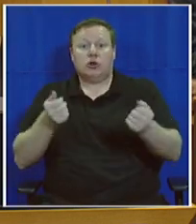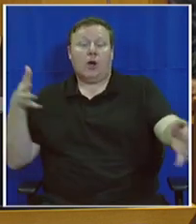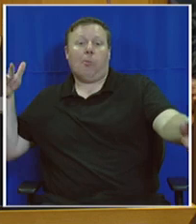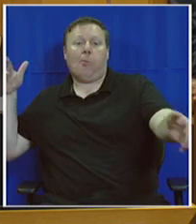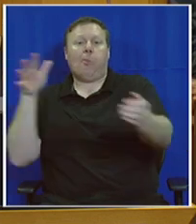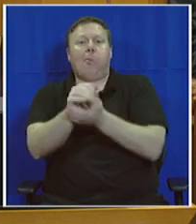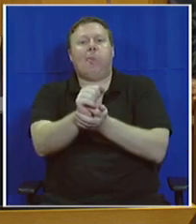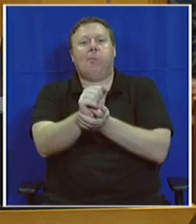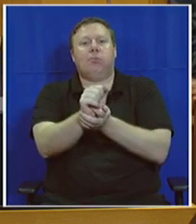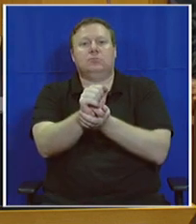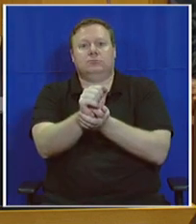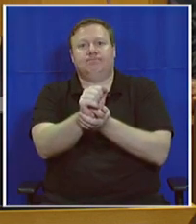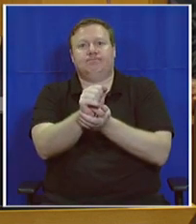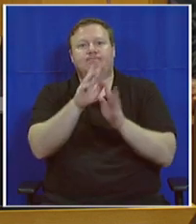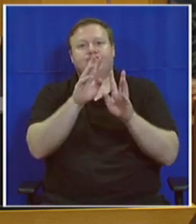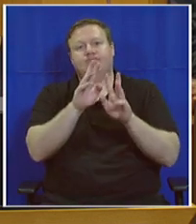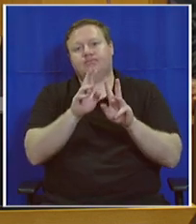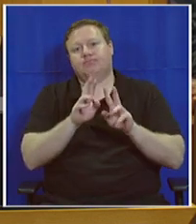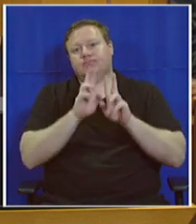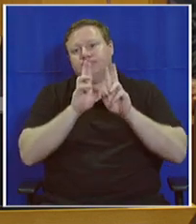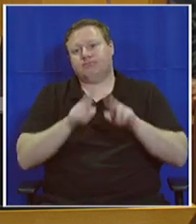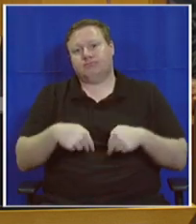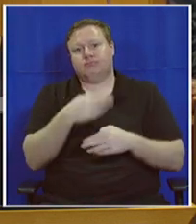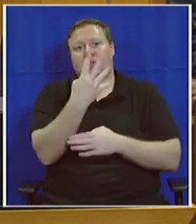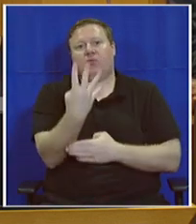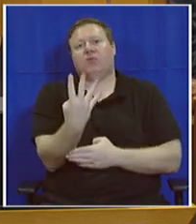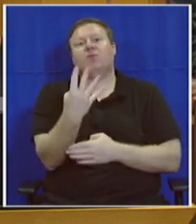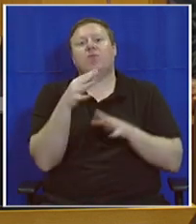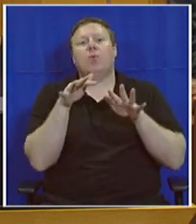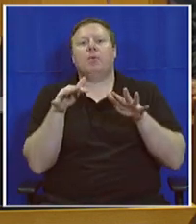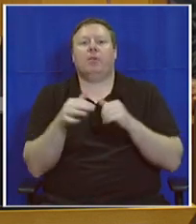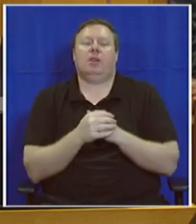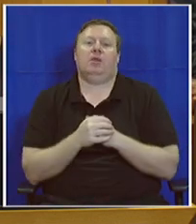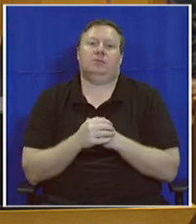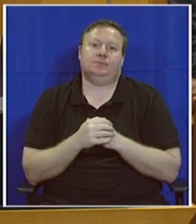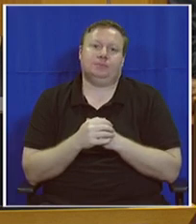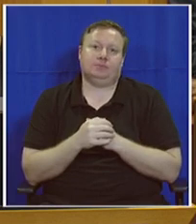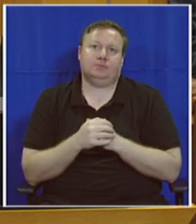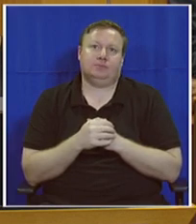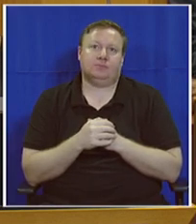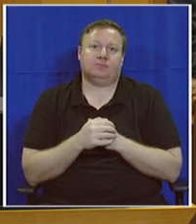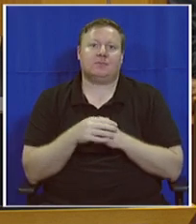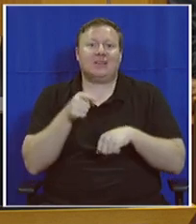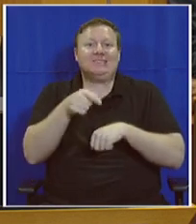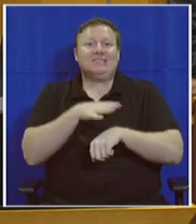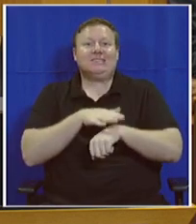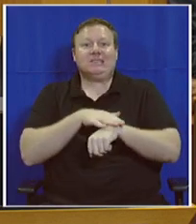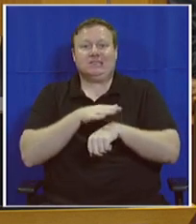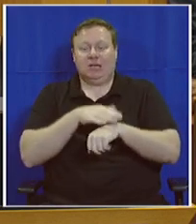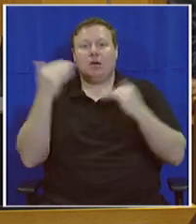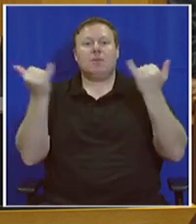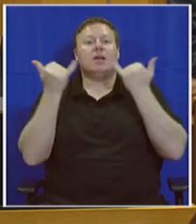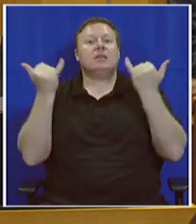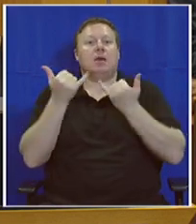ngelixesha lengozi uNkosazana uhlongwa ebebuya kwimibhiyozo yeminyaka engamashumi asixhenxe nesihlanu